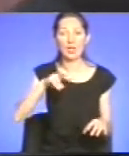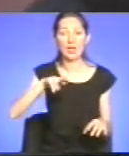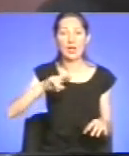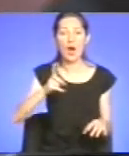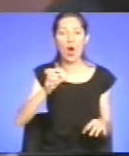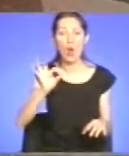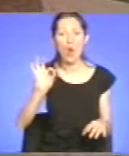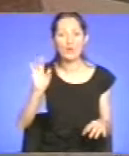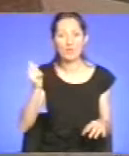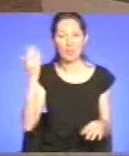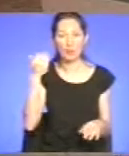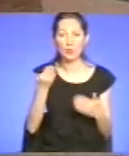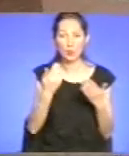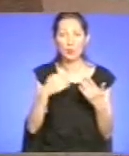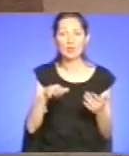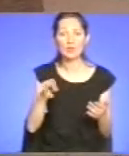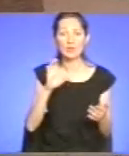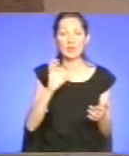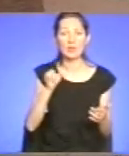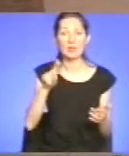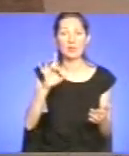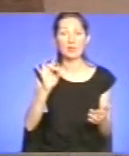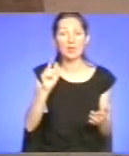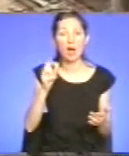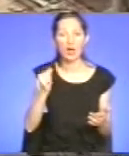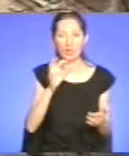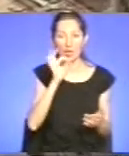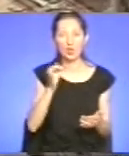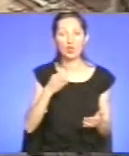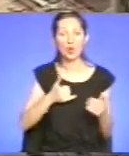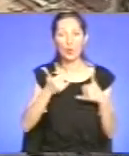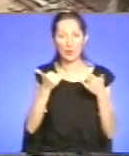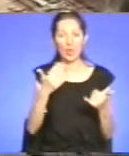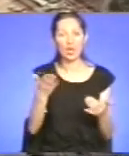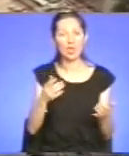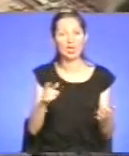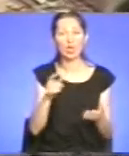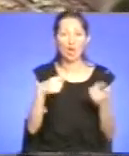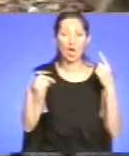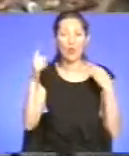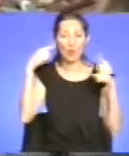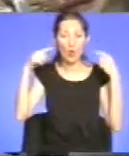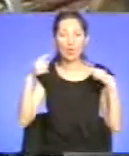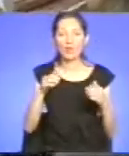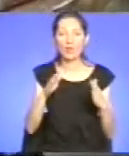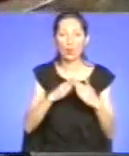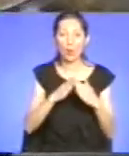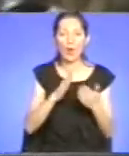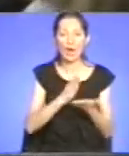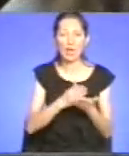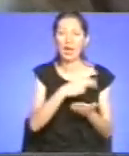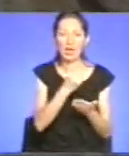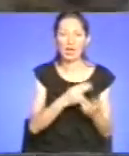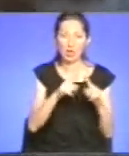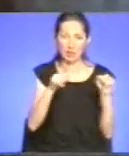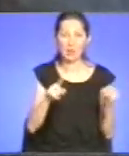із Світланою Драган. Каже, що шанує її творчість. У домашній колекції має картини художниці. Вважає, що орден княгині